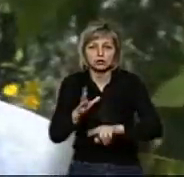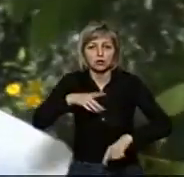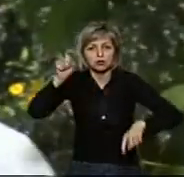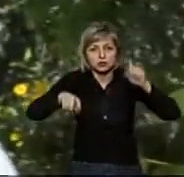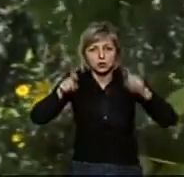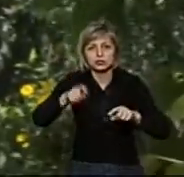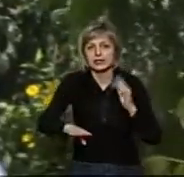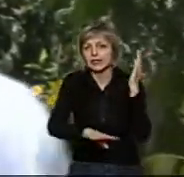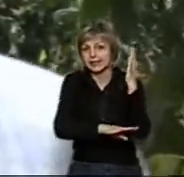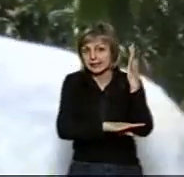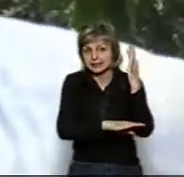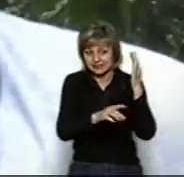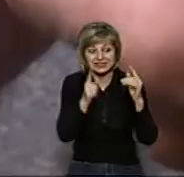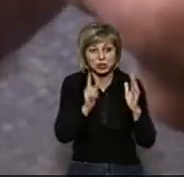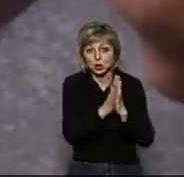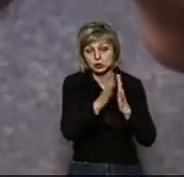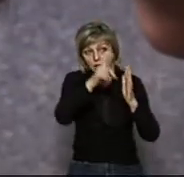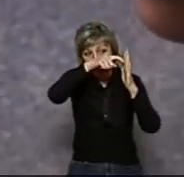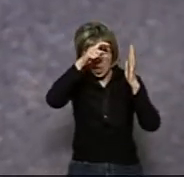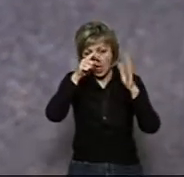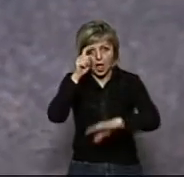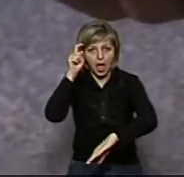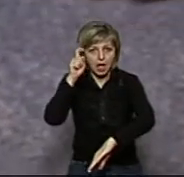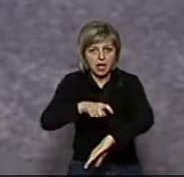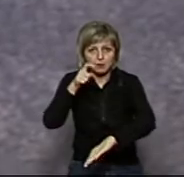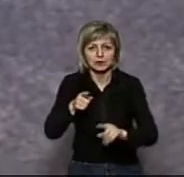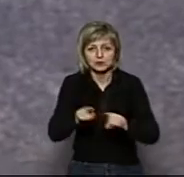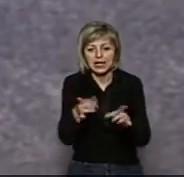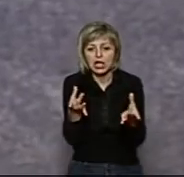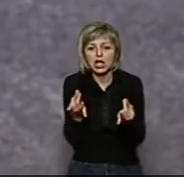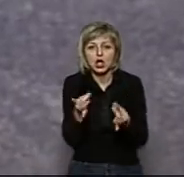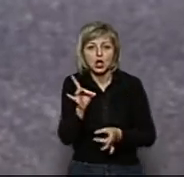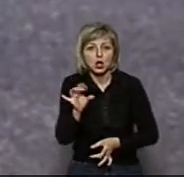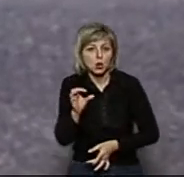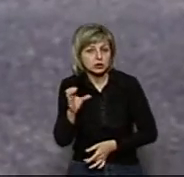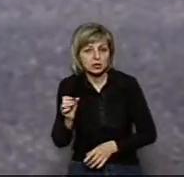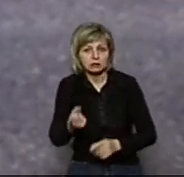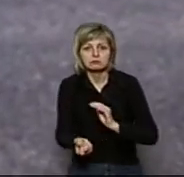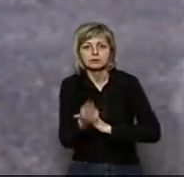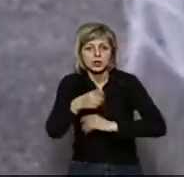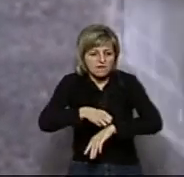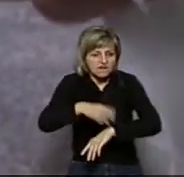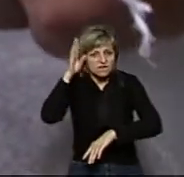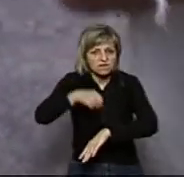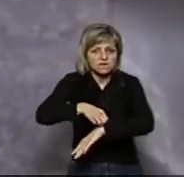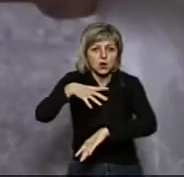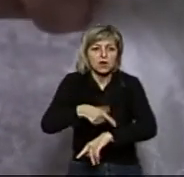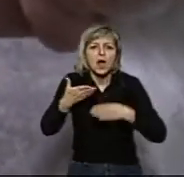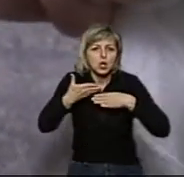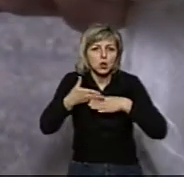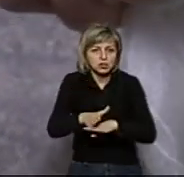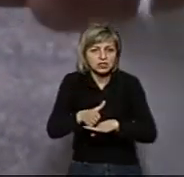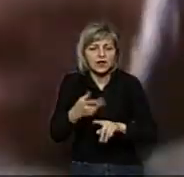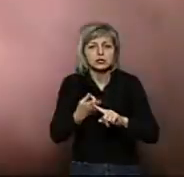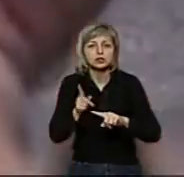і з борщівника йому на руку впала роса. Це такий вулдир був. От. І воно як розірвалося,